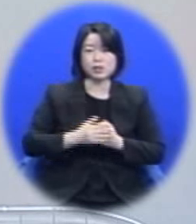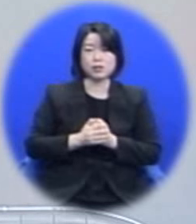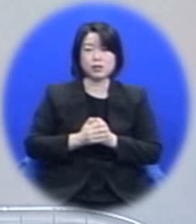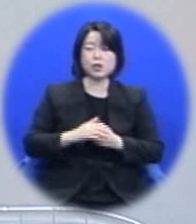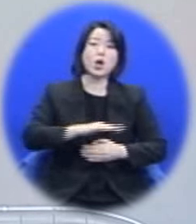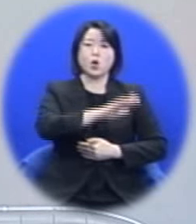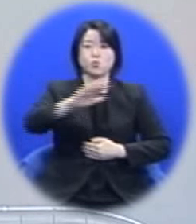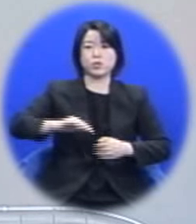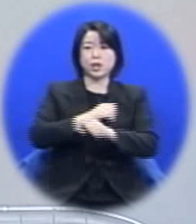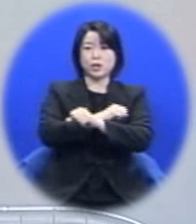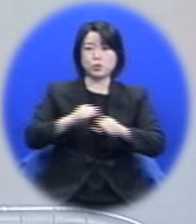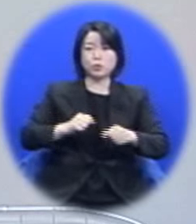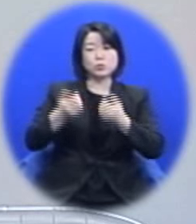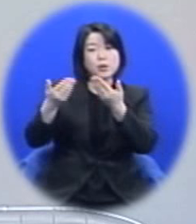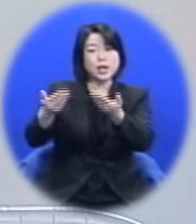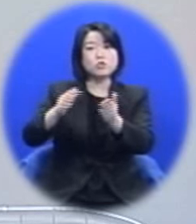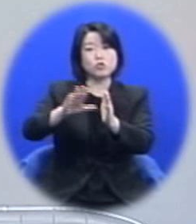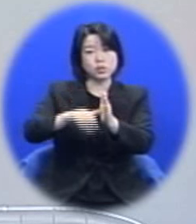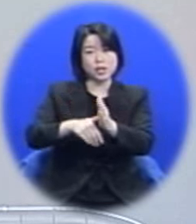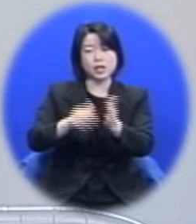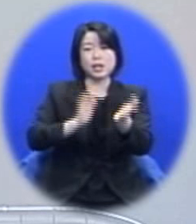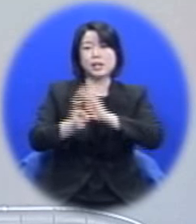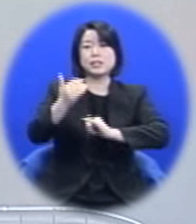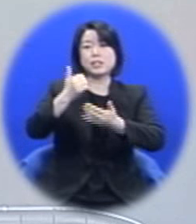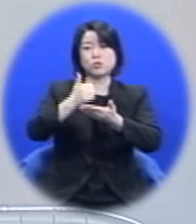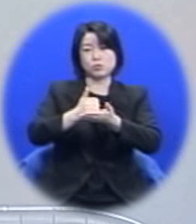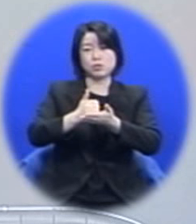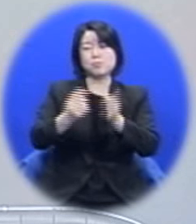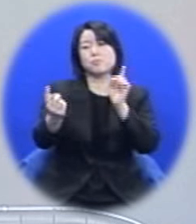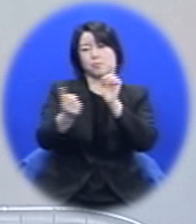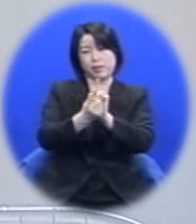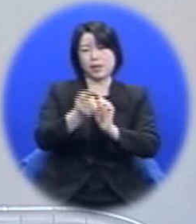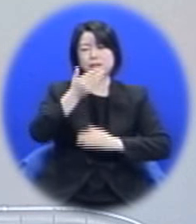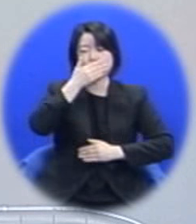우리가 용서할 때 예수님을 만나요.